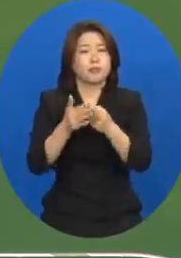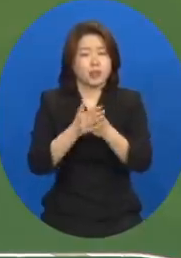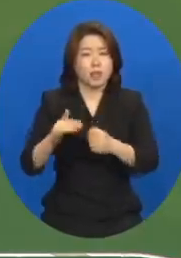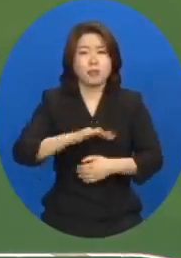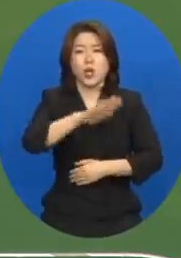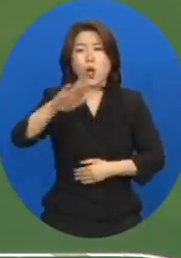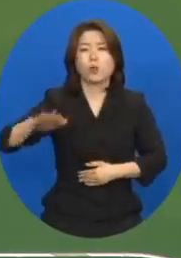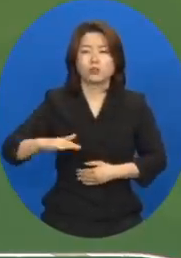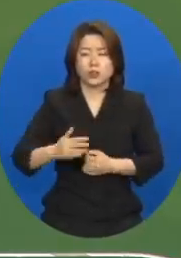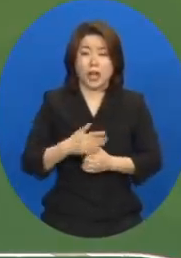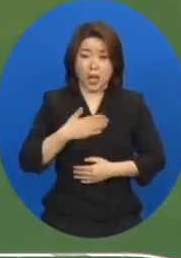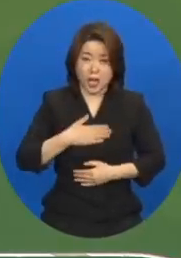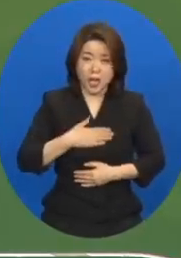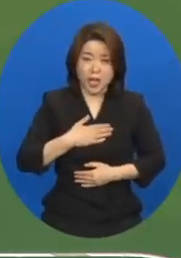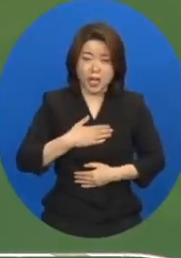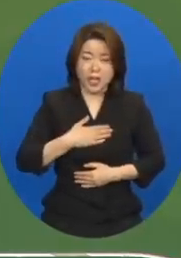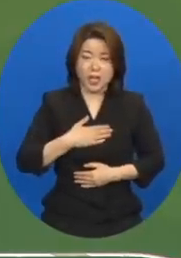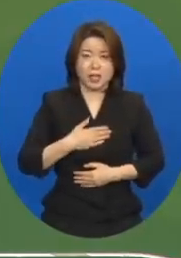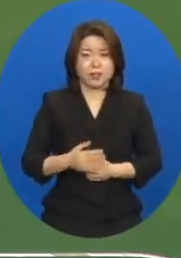우리가 우리를 알잖아요.